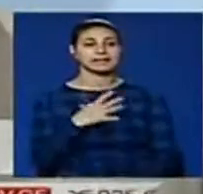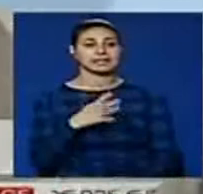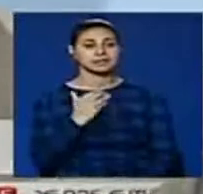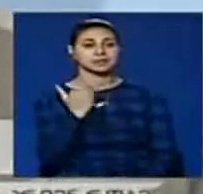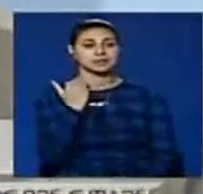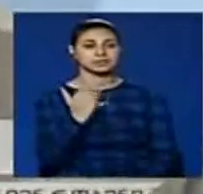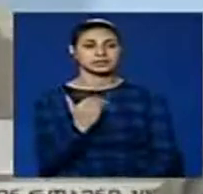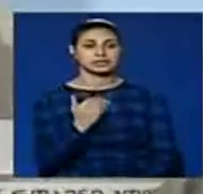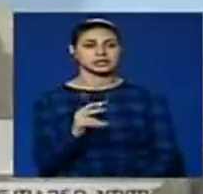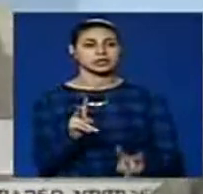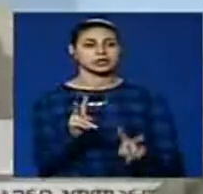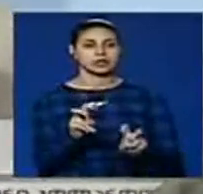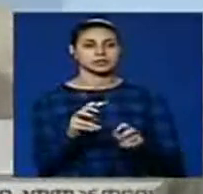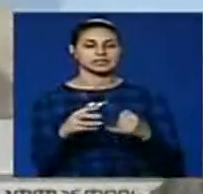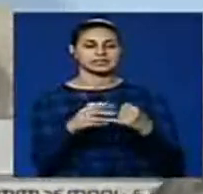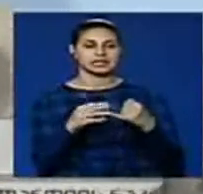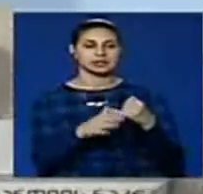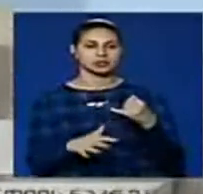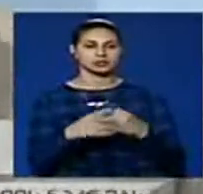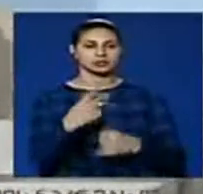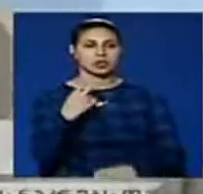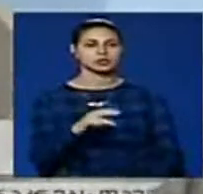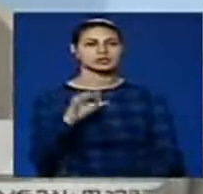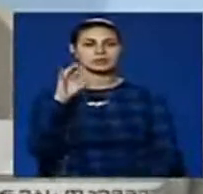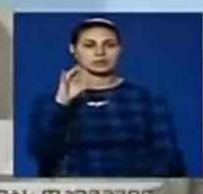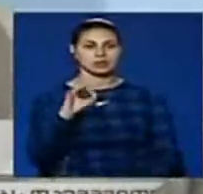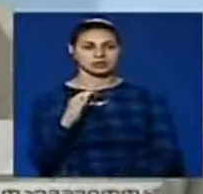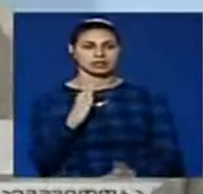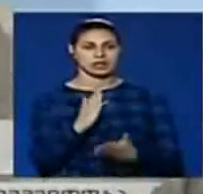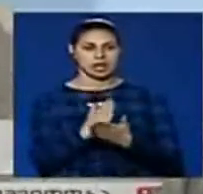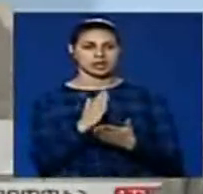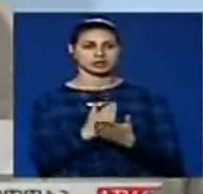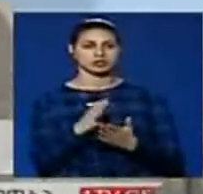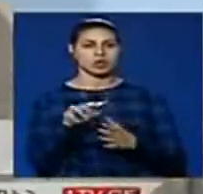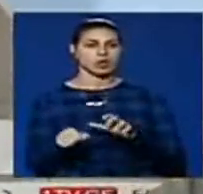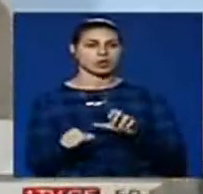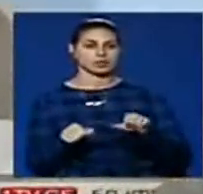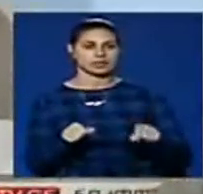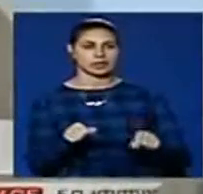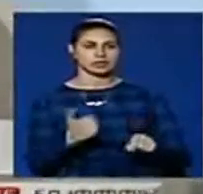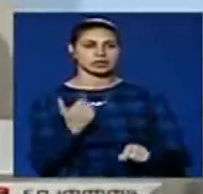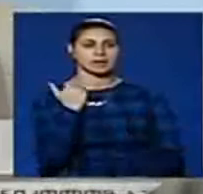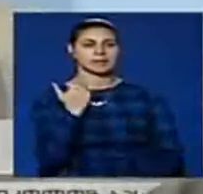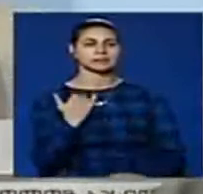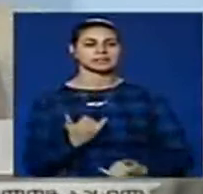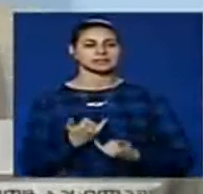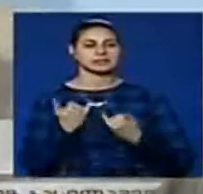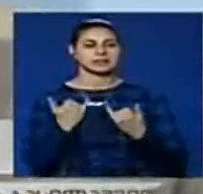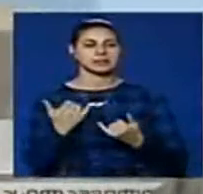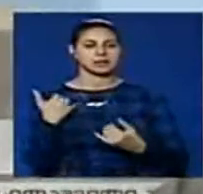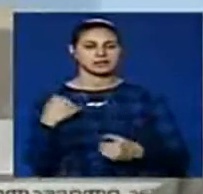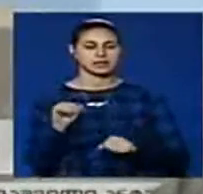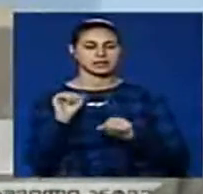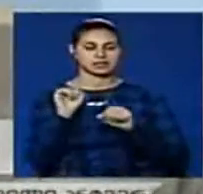რომლის ტერიტორიის 20% არის ოკუპირებული მის მიმართ მხარდაჭერის,